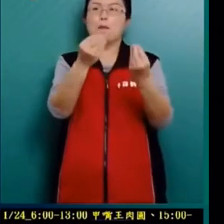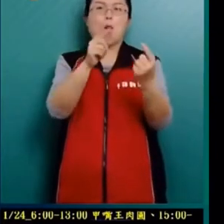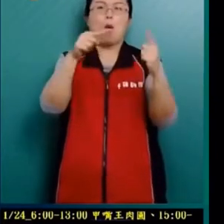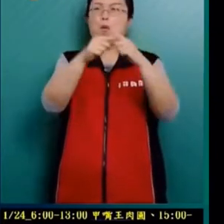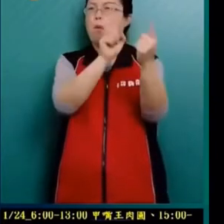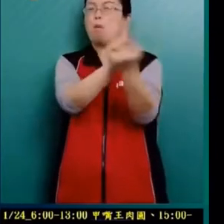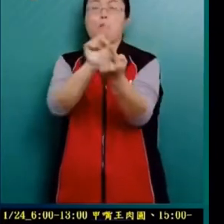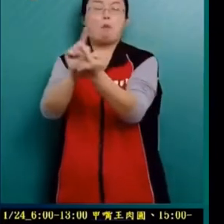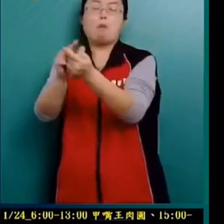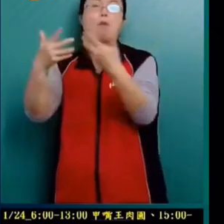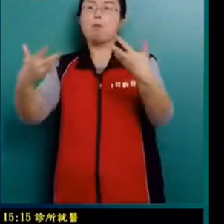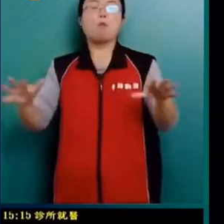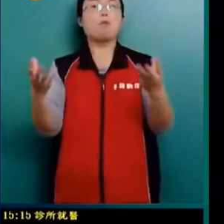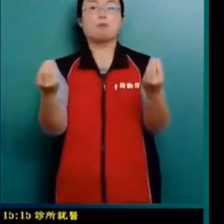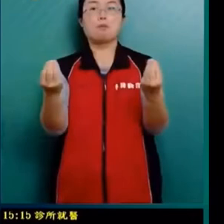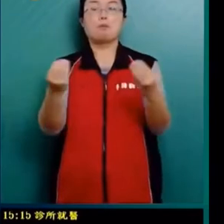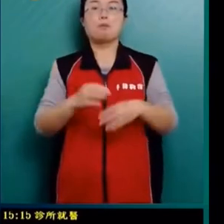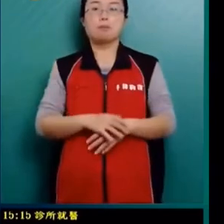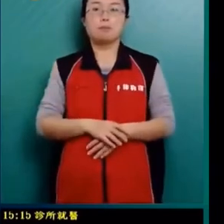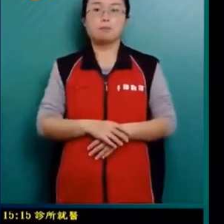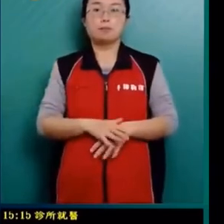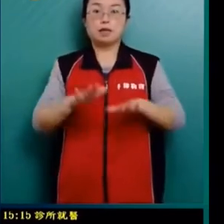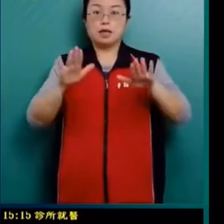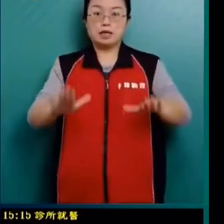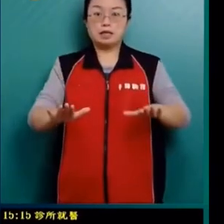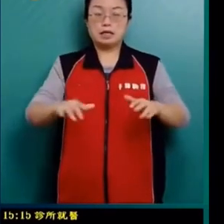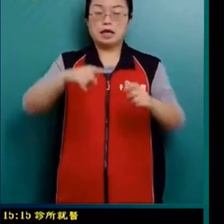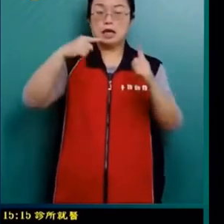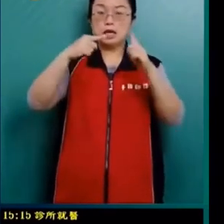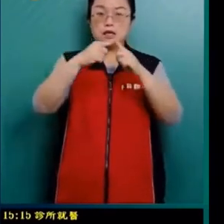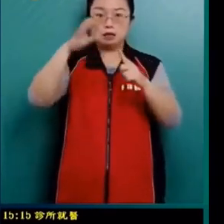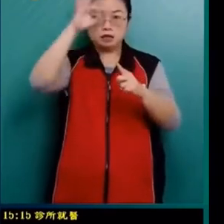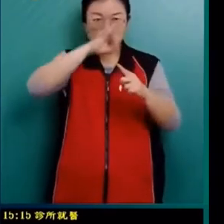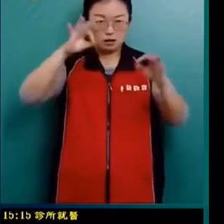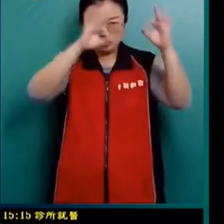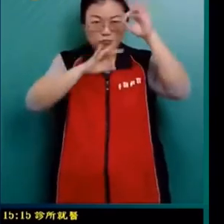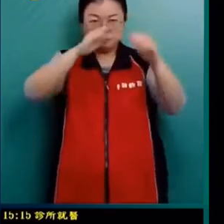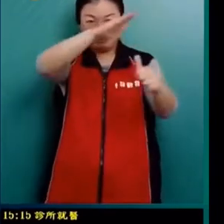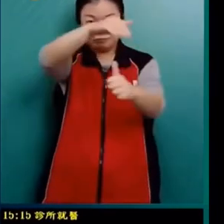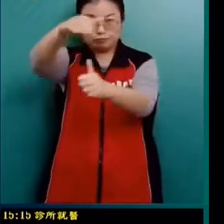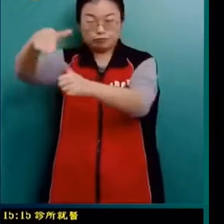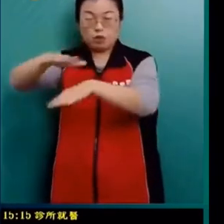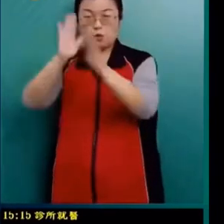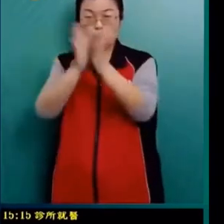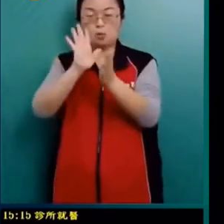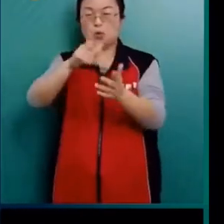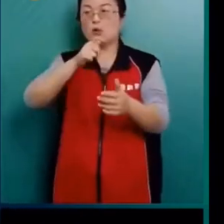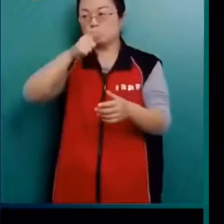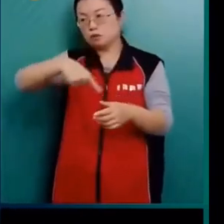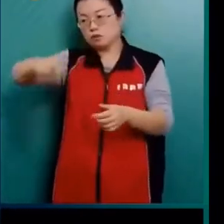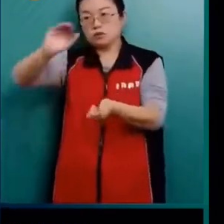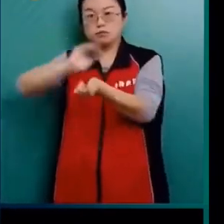很多的这个接触者。那目前框列者我们都已经裁检，那裁检报告出来会尽速跟大家报告。